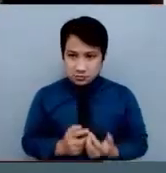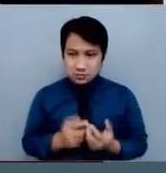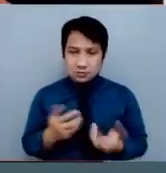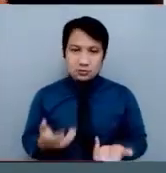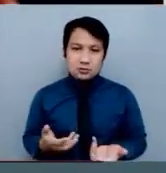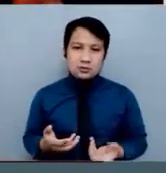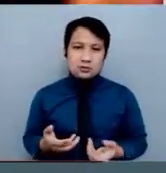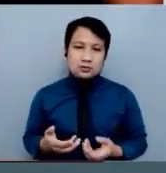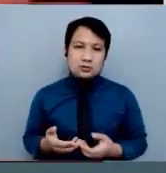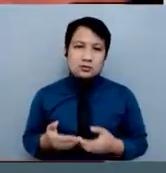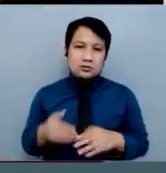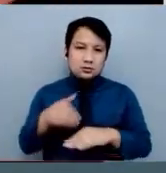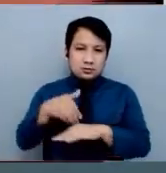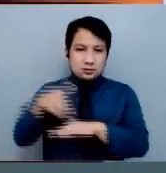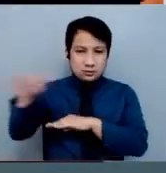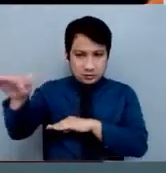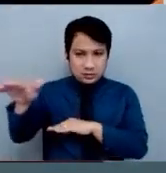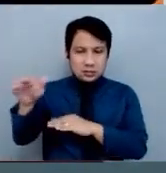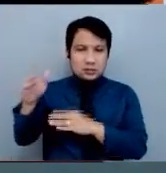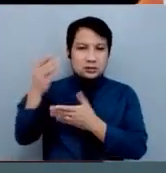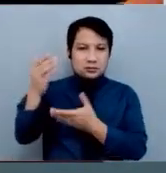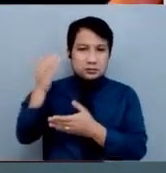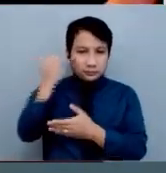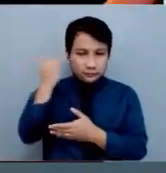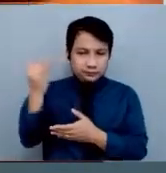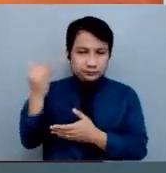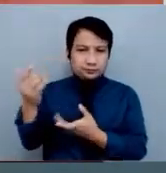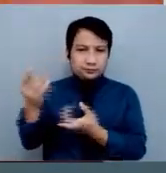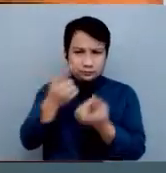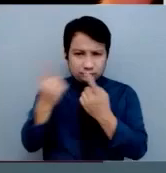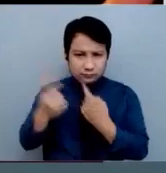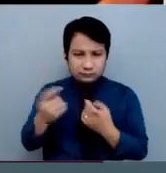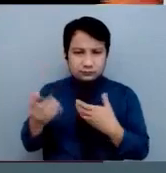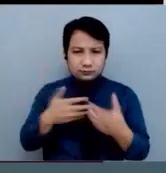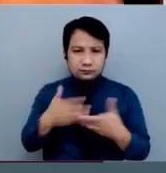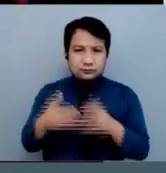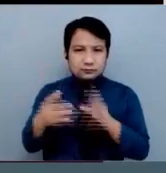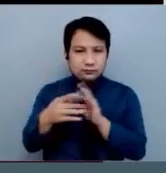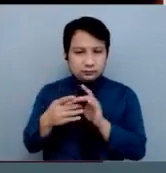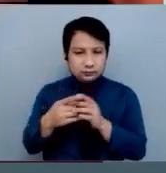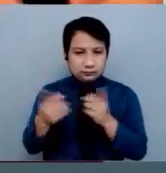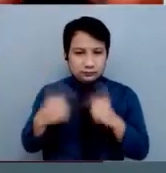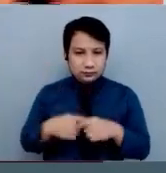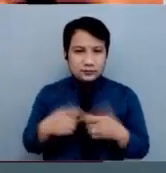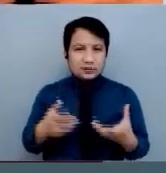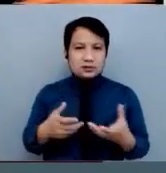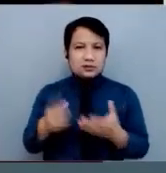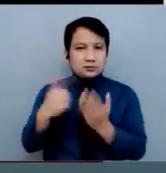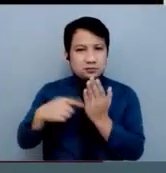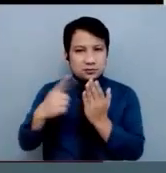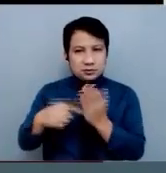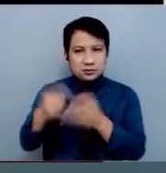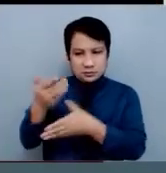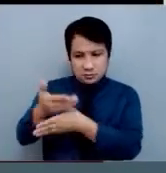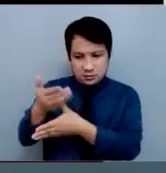ang ginawa namin, pinadala namin kay Mr. James Jimenez at nagtanong kami, ano yung comment mo dito? kasi very disturbing